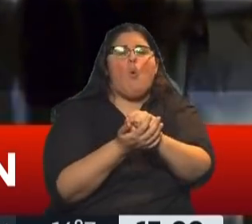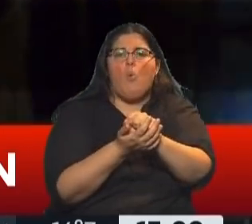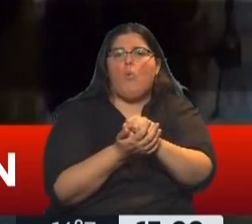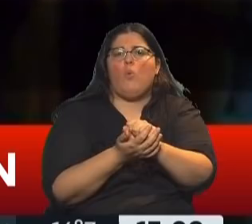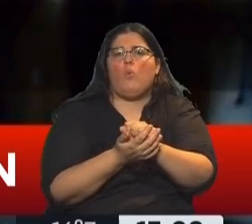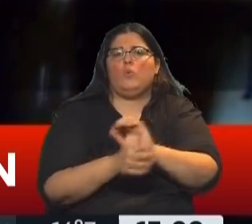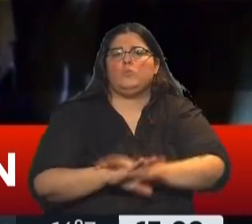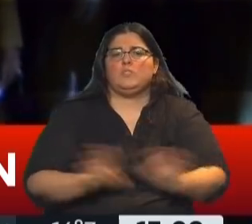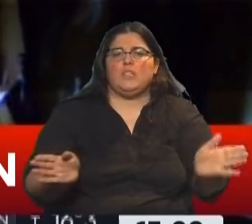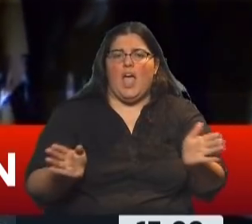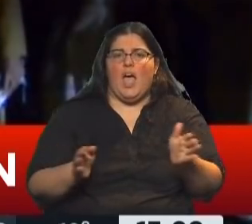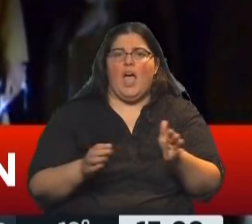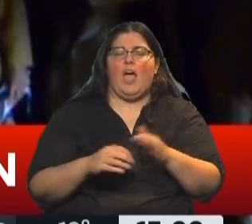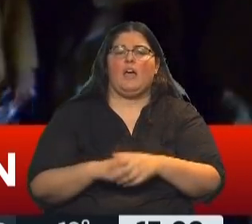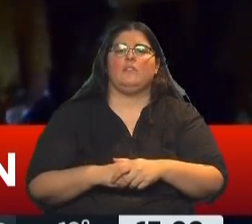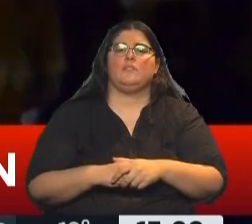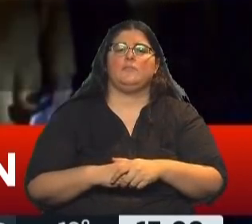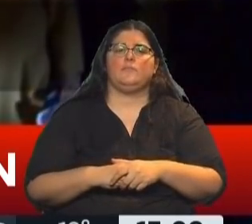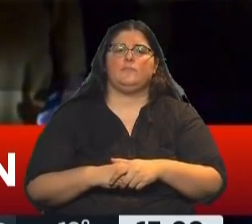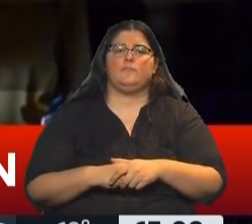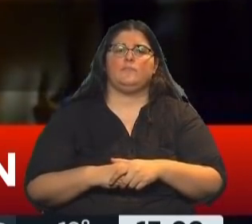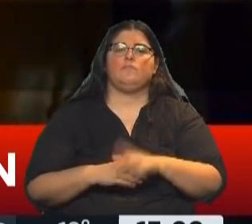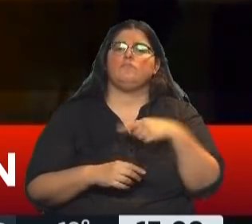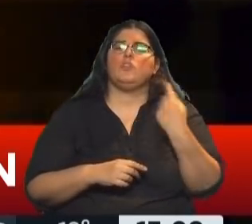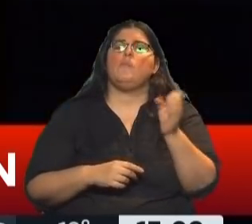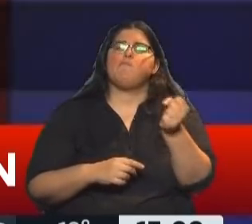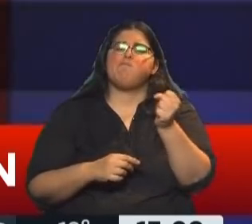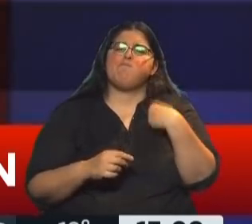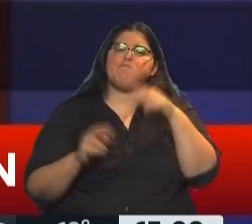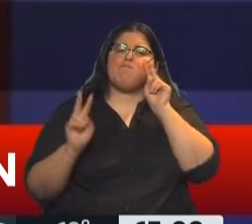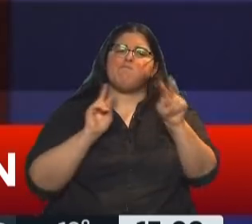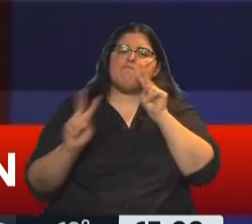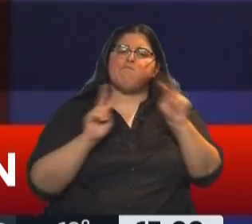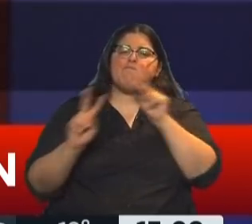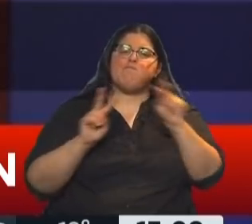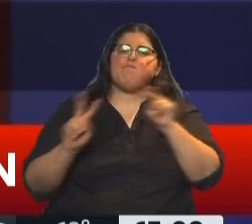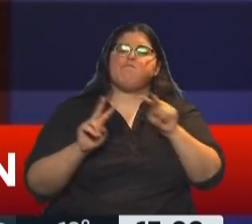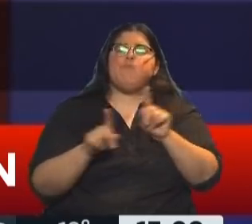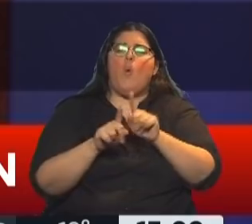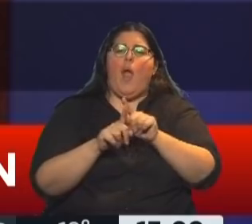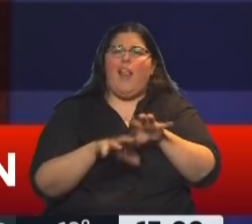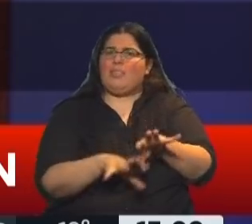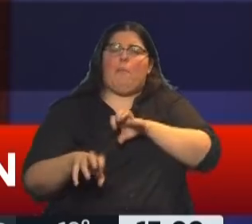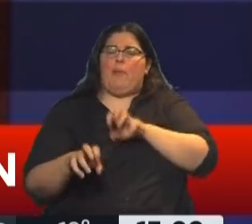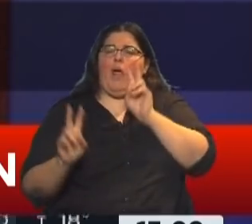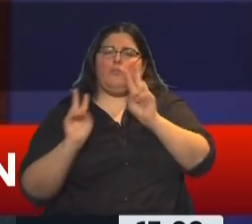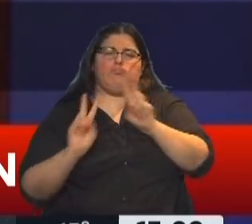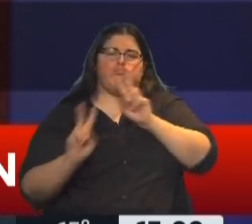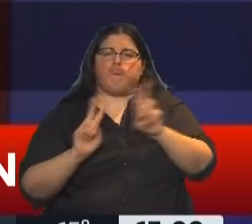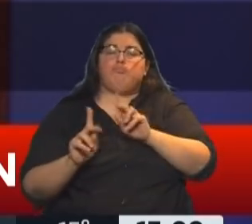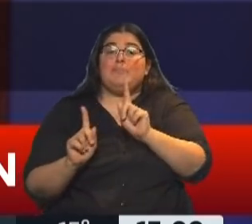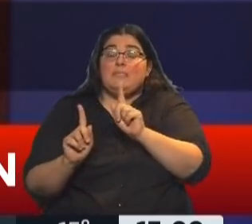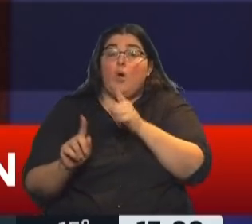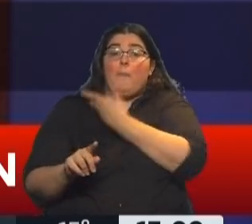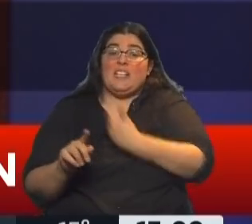چې تراورس سره مکمل ولایت څخه الحمدلله. We have been watching this from a very early period, right after